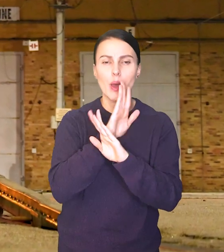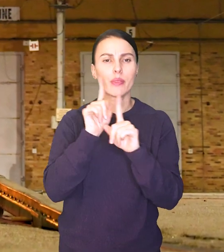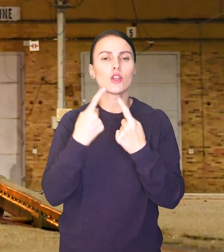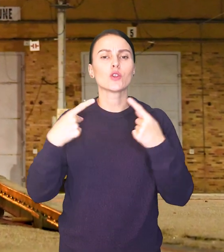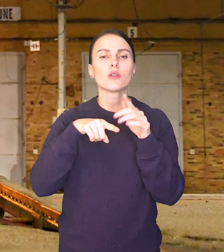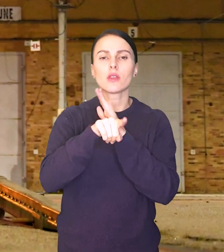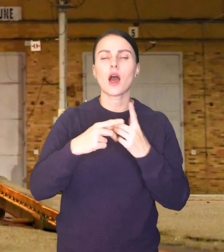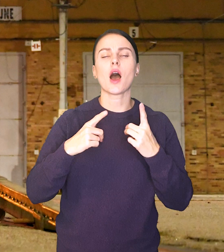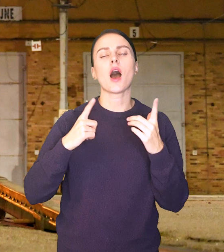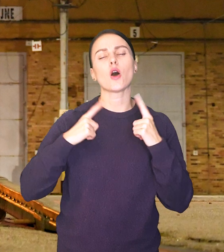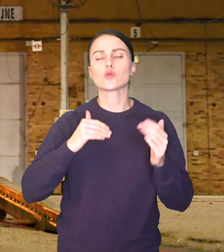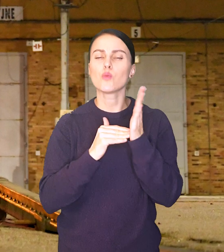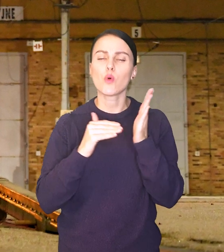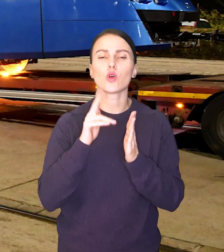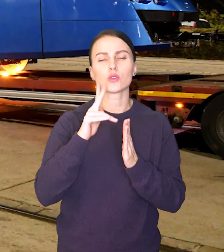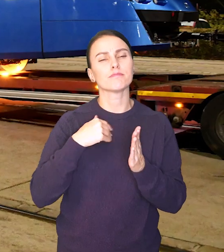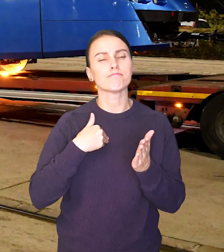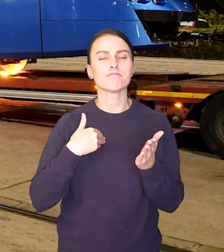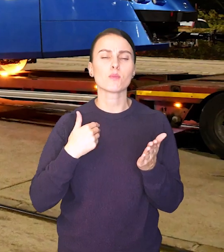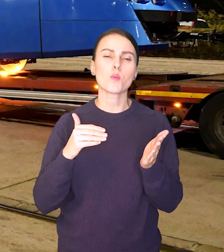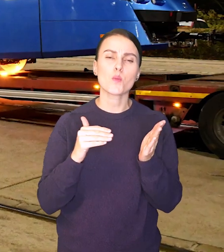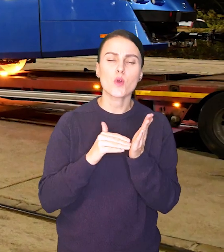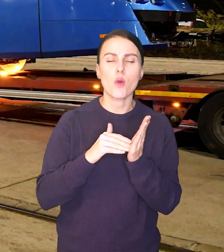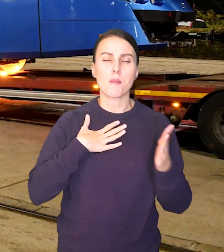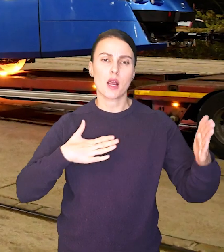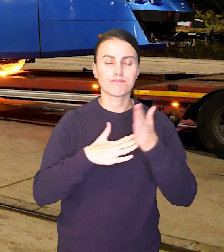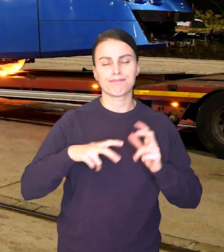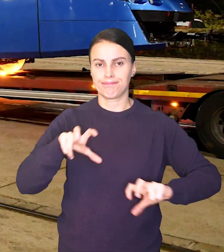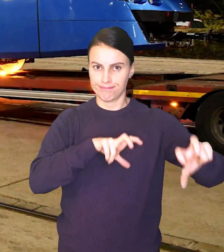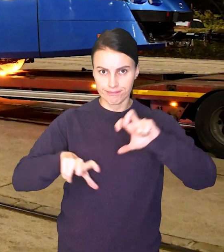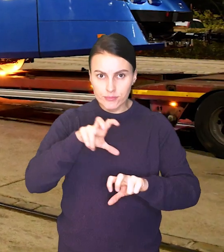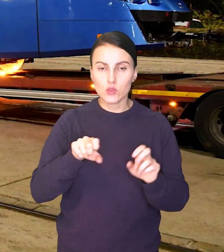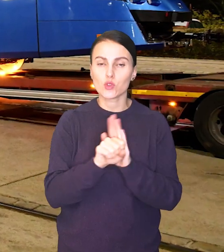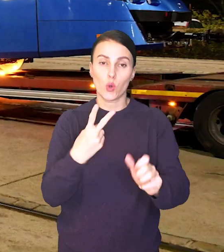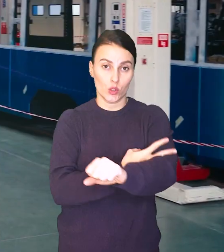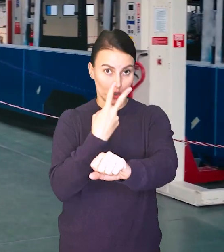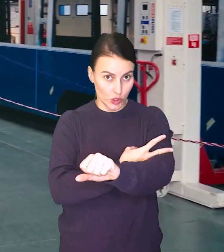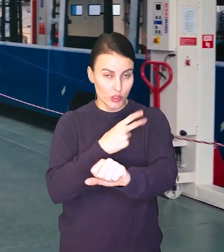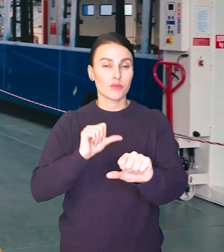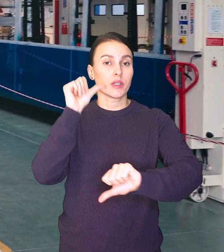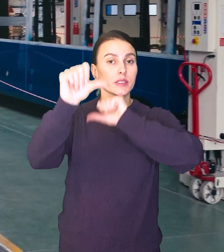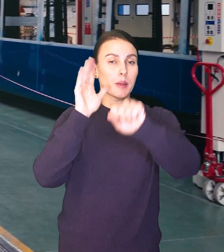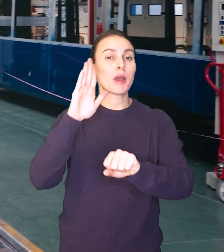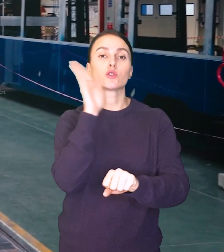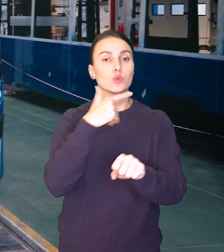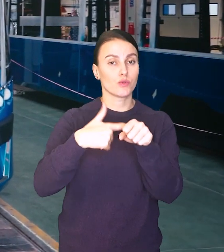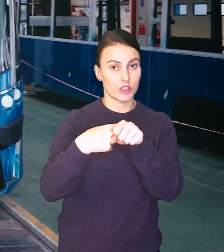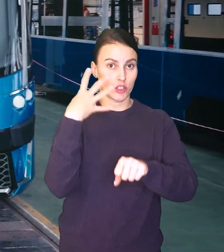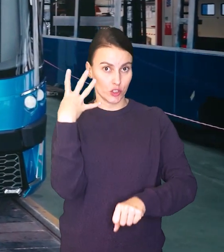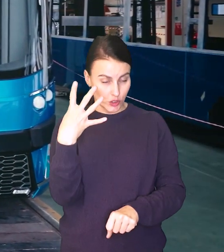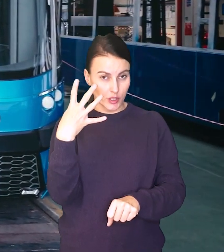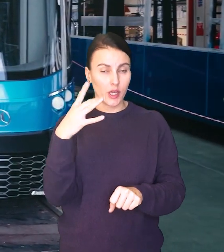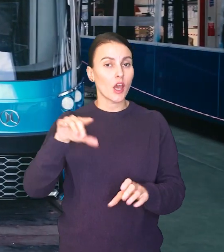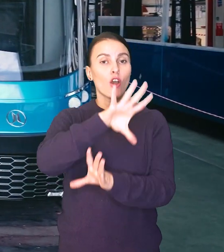klimatyzowany oraz przystosowany do potrzeb osób o ograniczonej mobilności. Do czerwca przyszłego roku we Wrocławiu będą 24